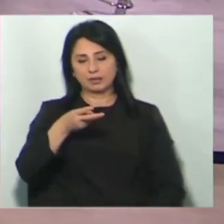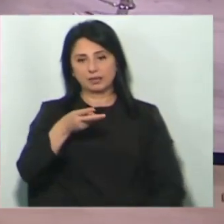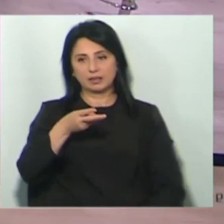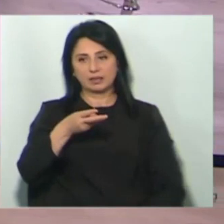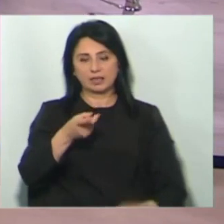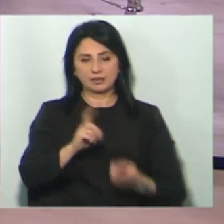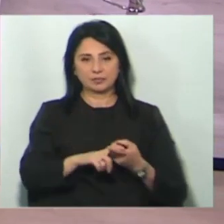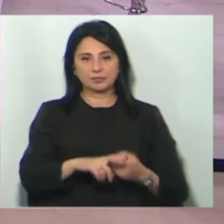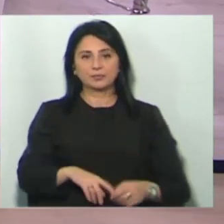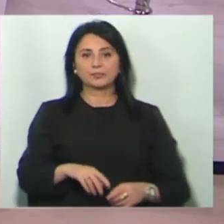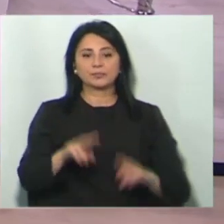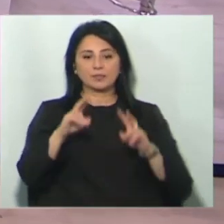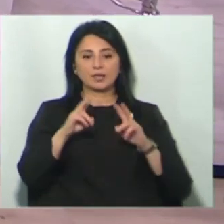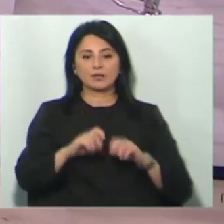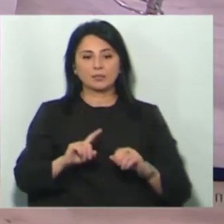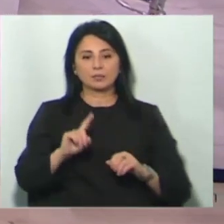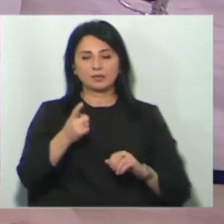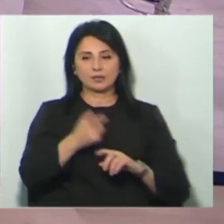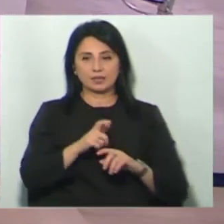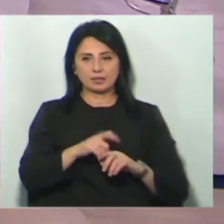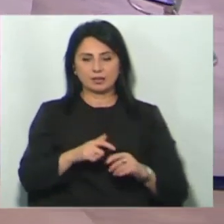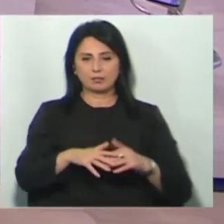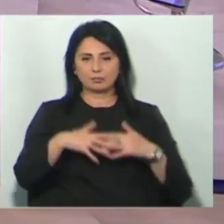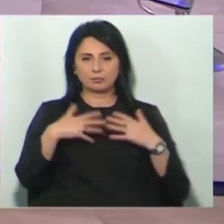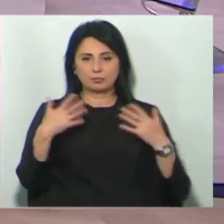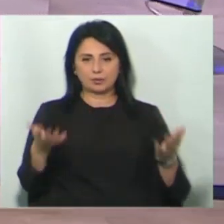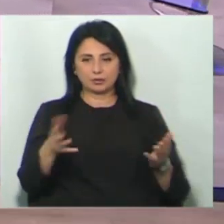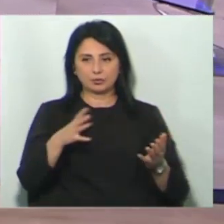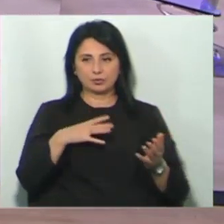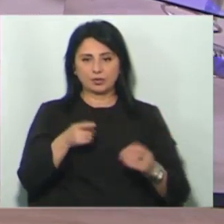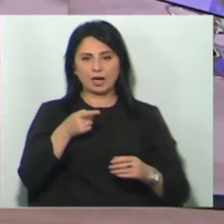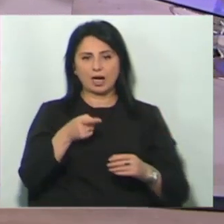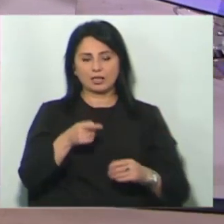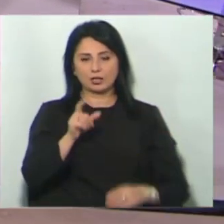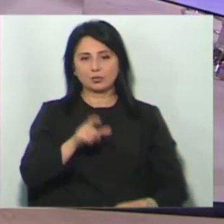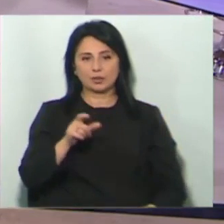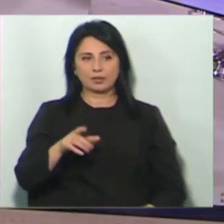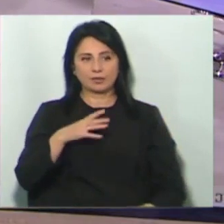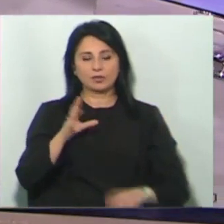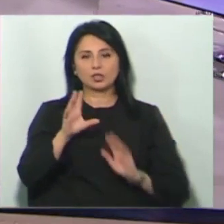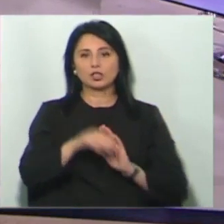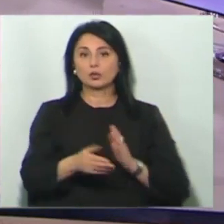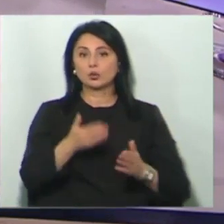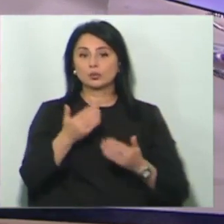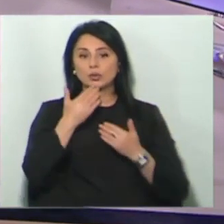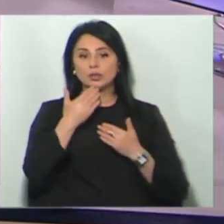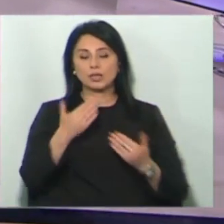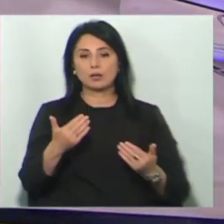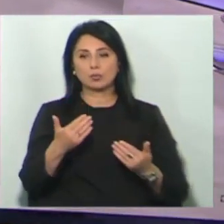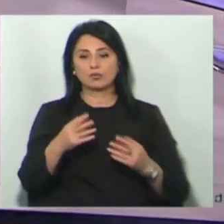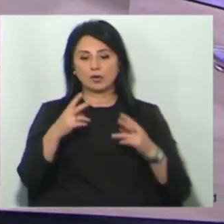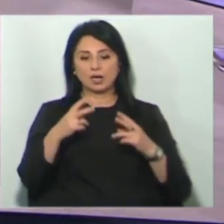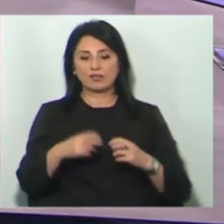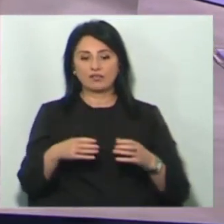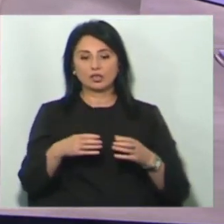მზისხივების გავლენას. Კვლევა თავდაპირველად ძალიან მასშტაბური იყო, ათასობით ადამიანი იყო ჩართული, თუმცა საბოლოოდ